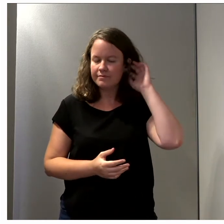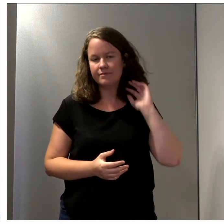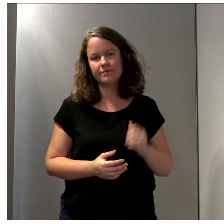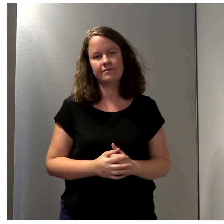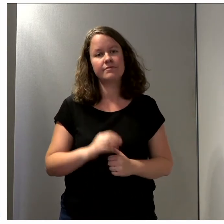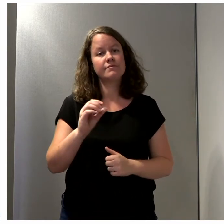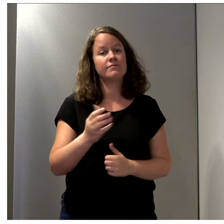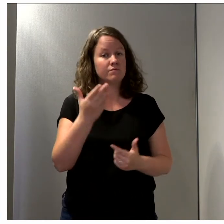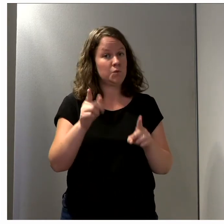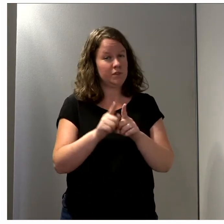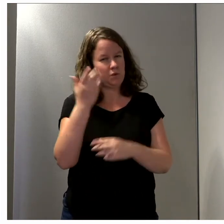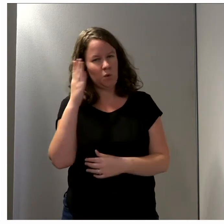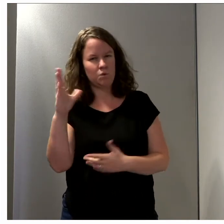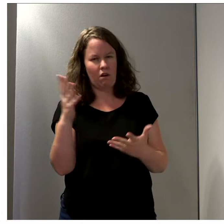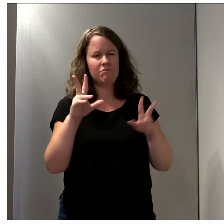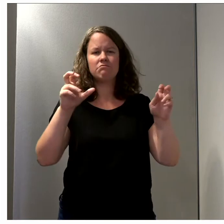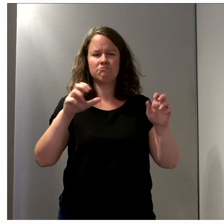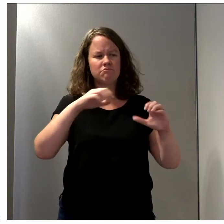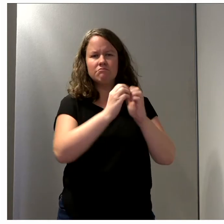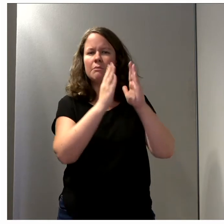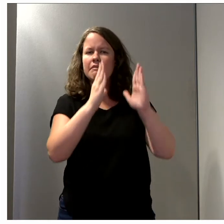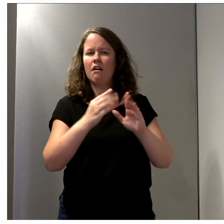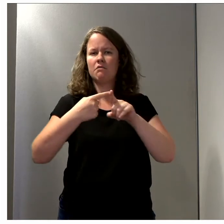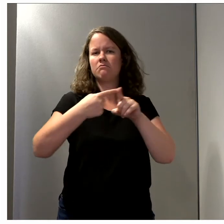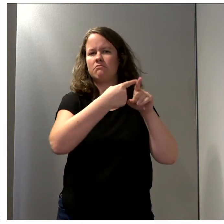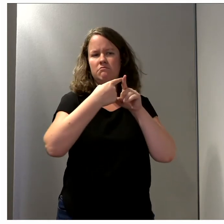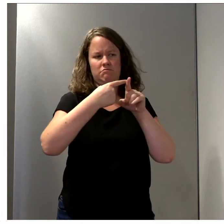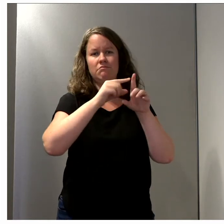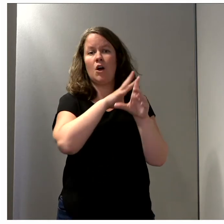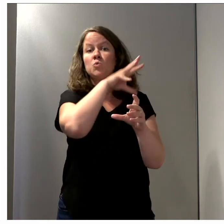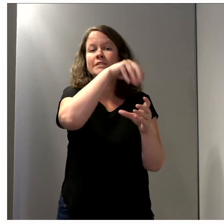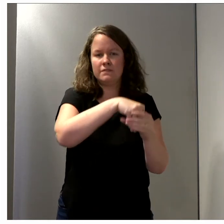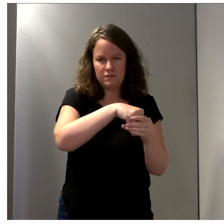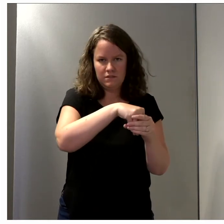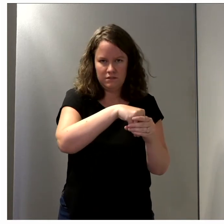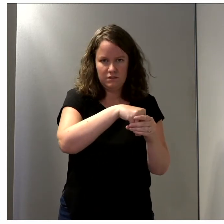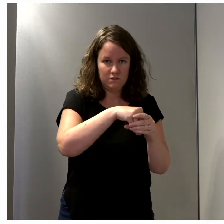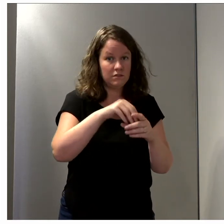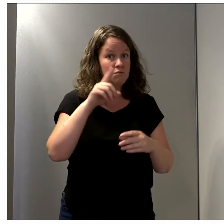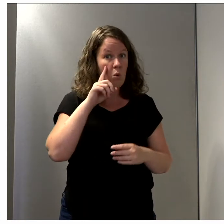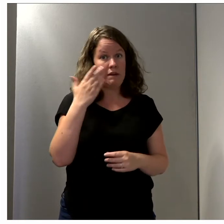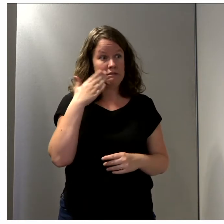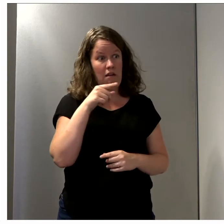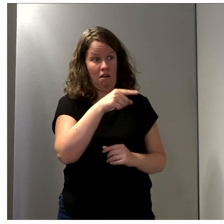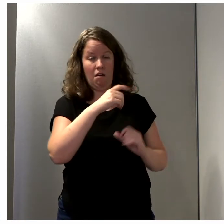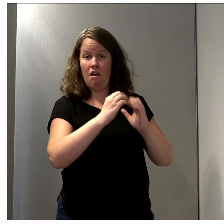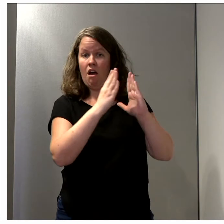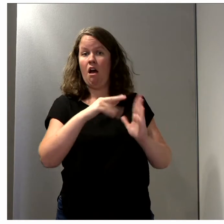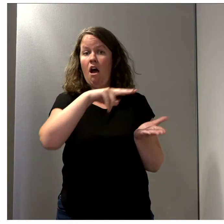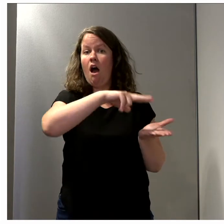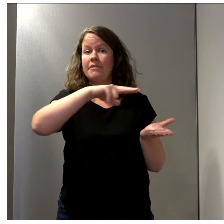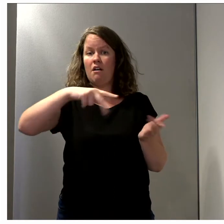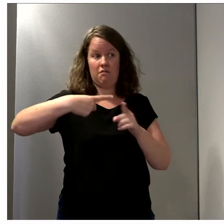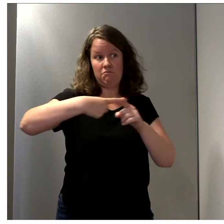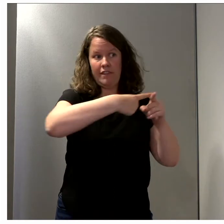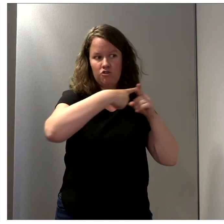avec l'habitat inclusif, dont on sait qu'un des fondements est un lieu d'activité partagée. D'ailleurs, il y a une prestation qui va être mise en